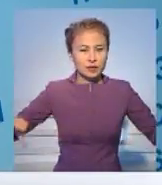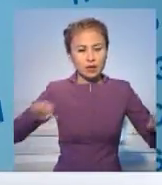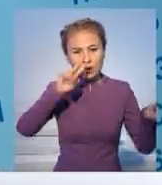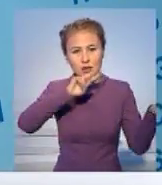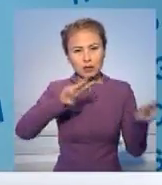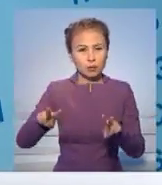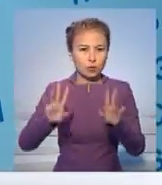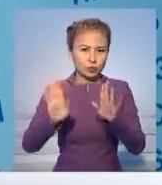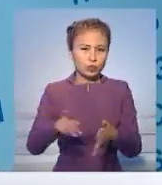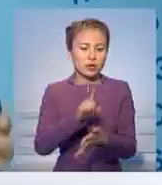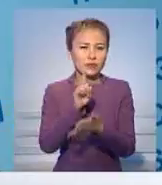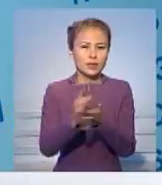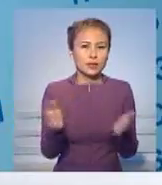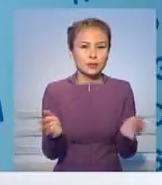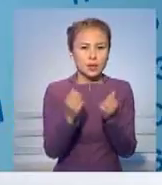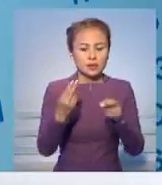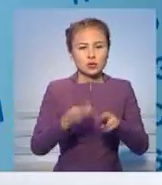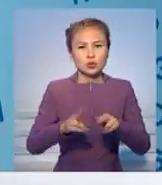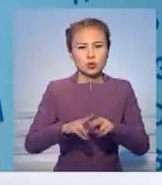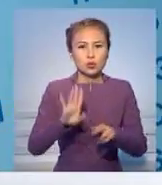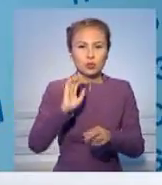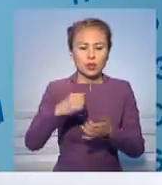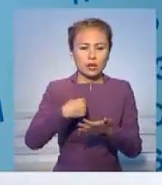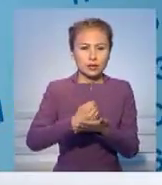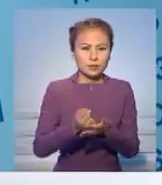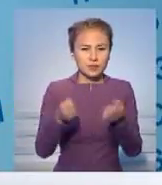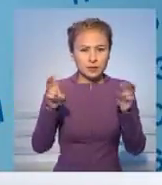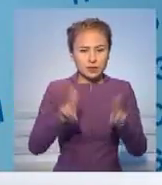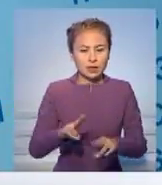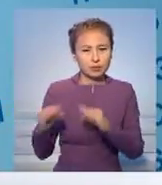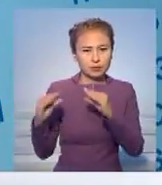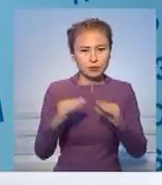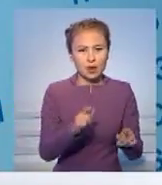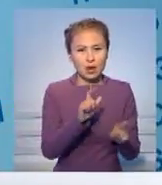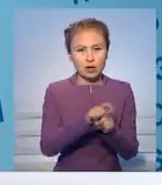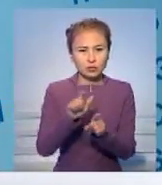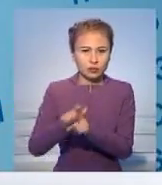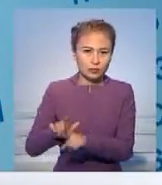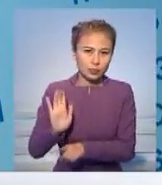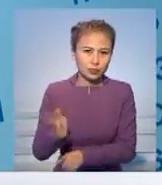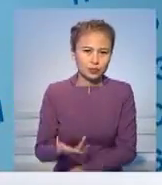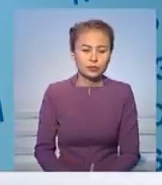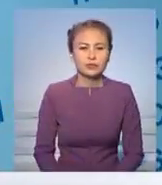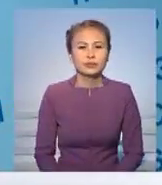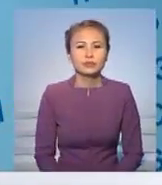Ол жерлерде құтқарушылар бекеттері орналасып, арнайы көлік басында кезекшілік жүргізеді.